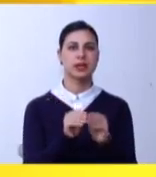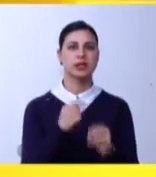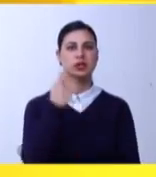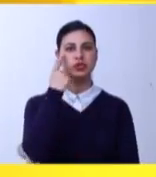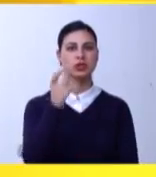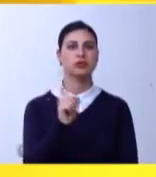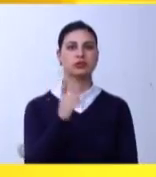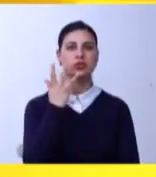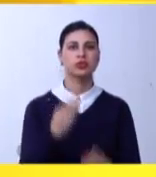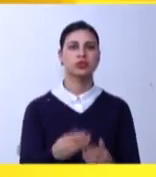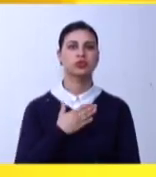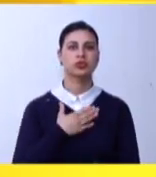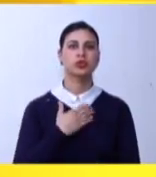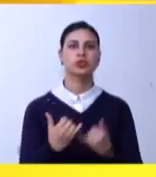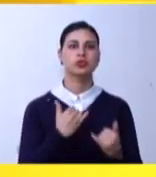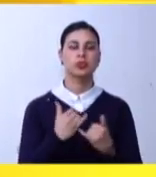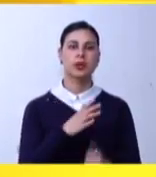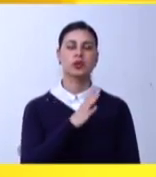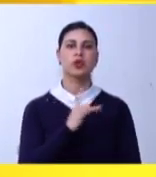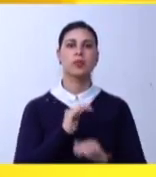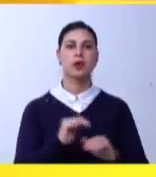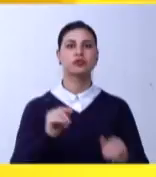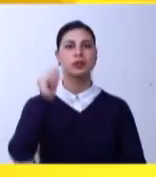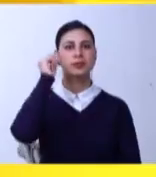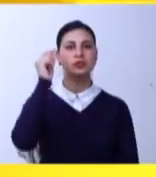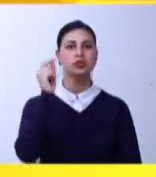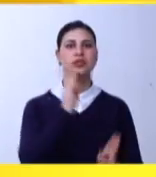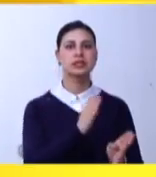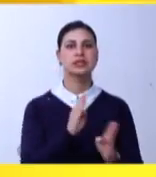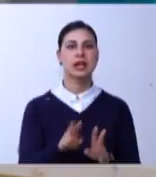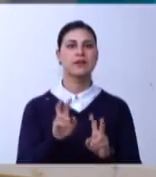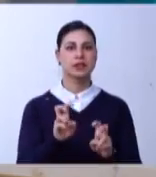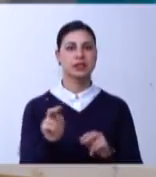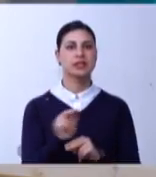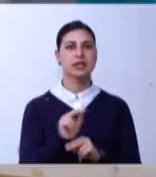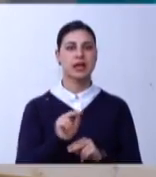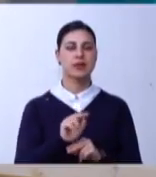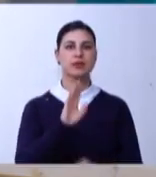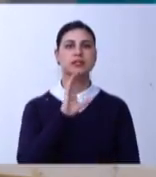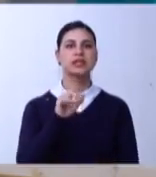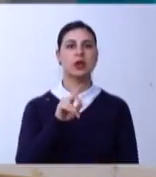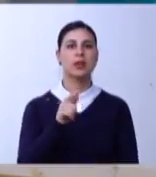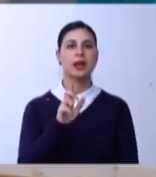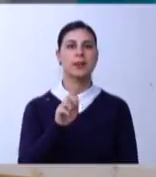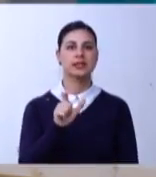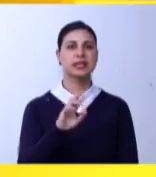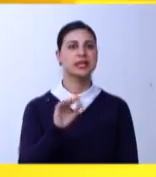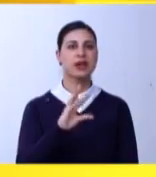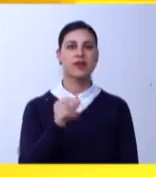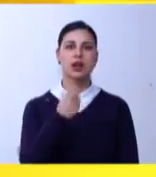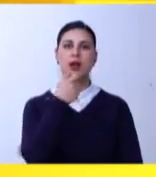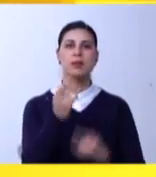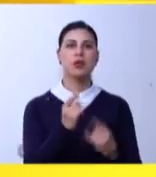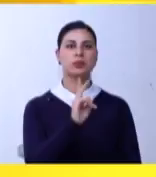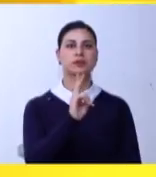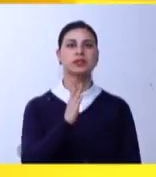რომ ჩვენი სტუმარი ბრძანდებოდა ბავშვთა ფსიქოლოგი, ქცევითი თერაპევტი სალომე გაბაძე და ყველა იმ მაყურებელს,